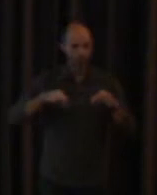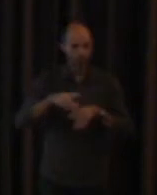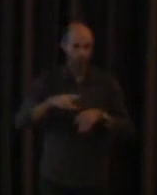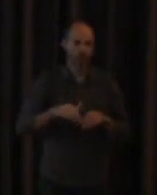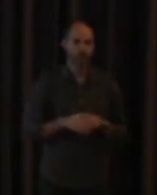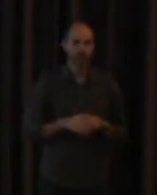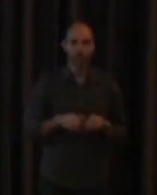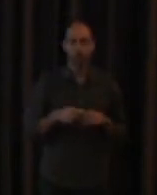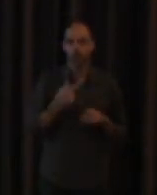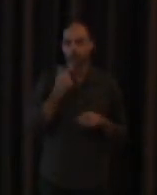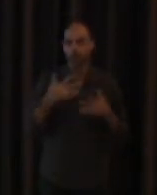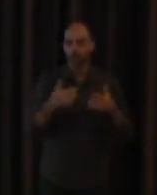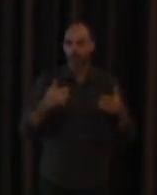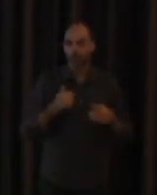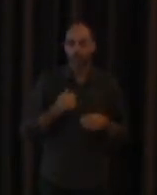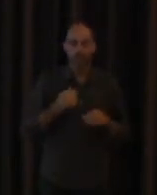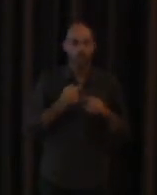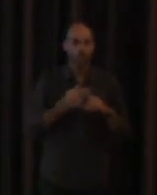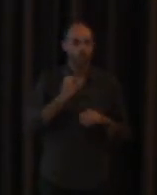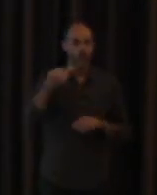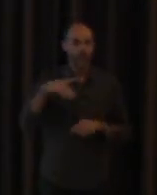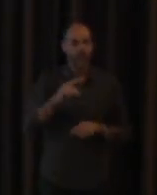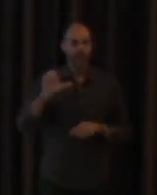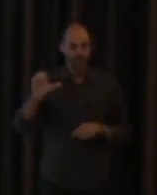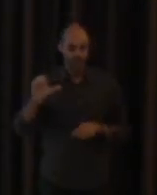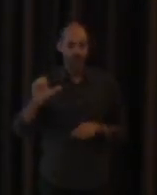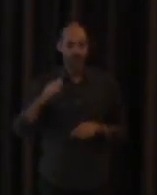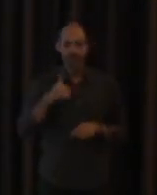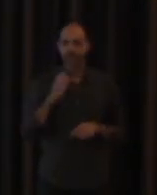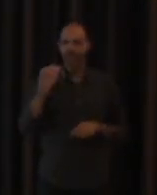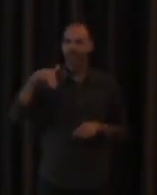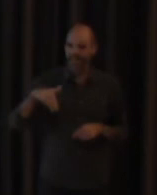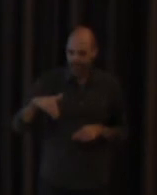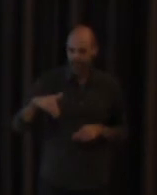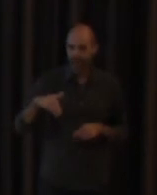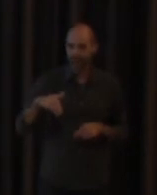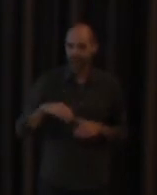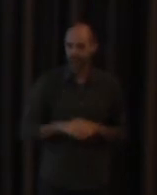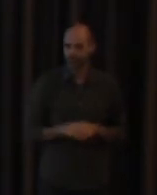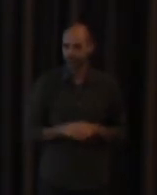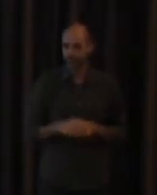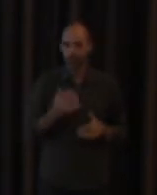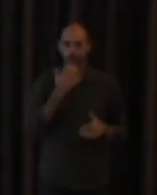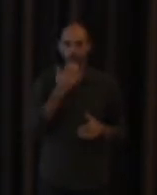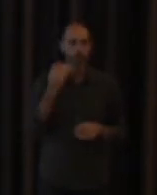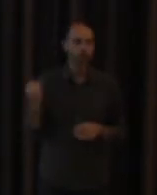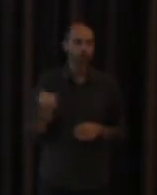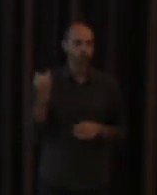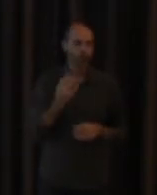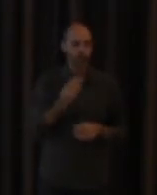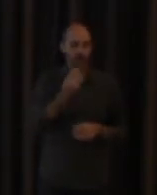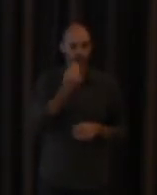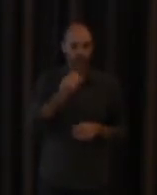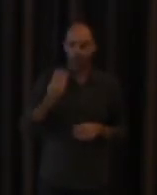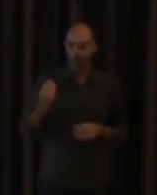por ende, aquest ende és el en, el Joan en menja moltes. I